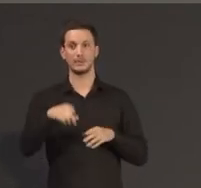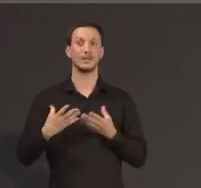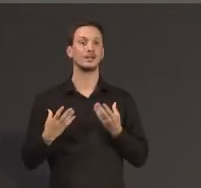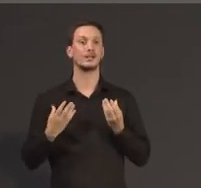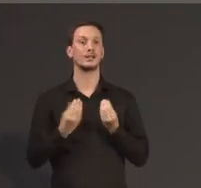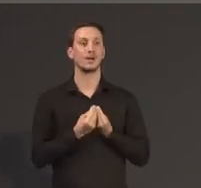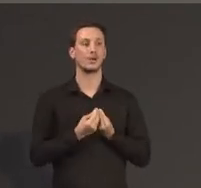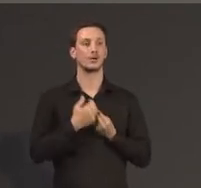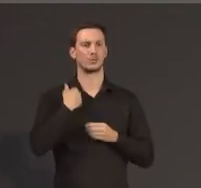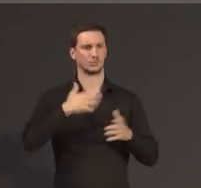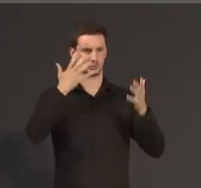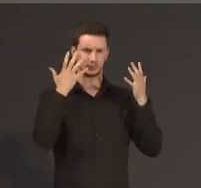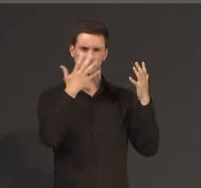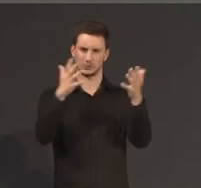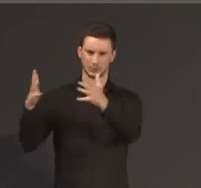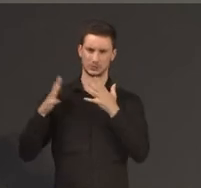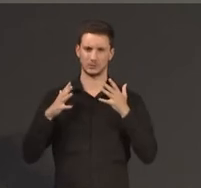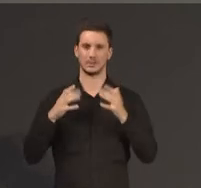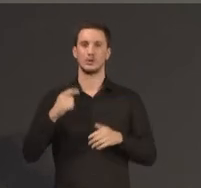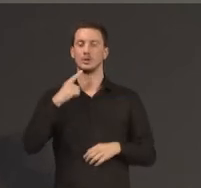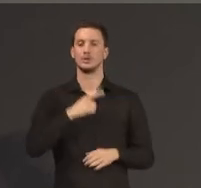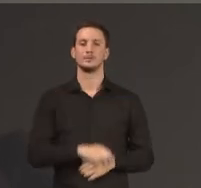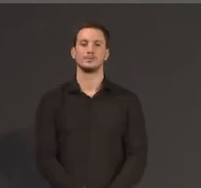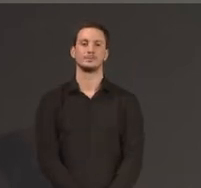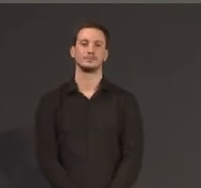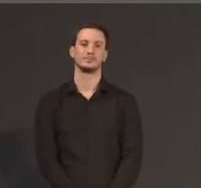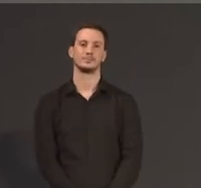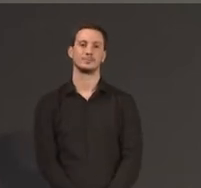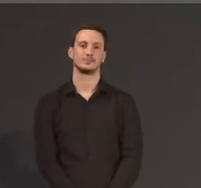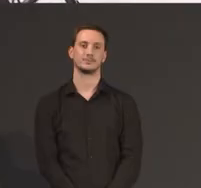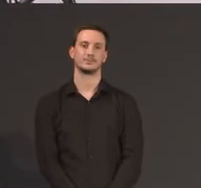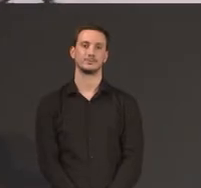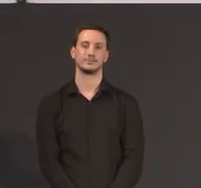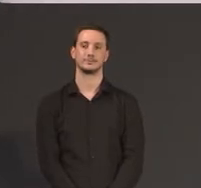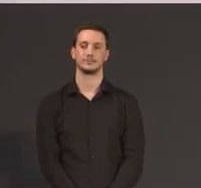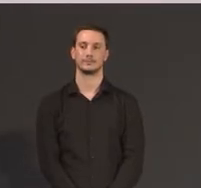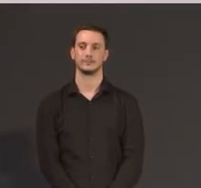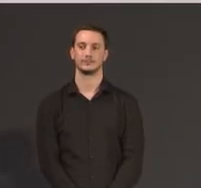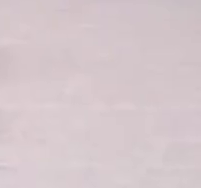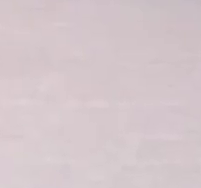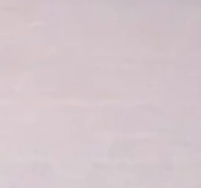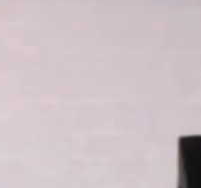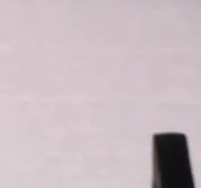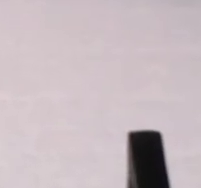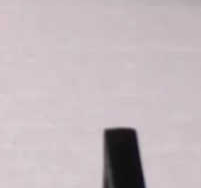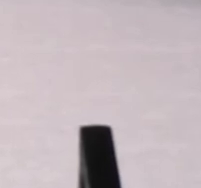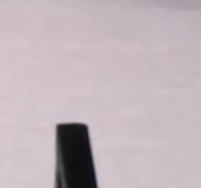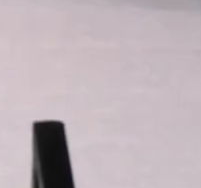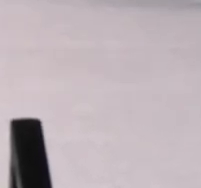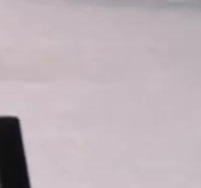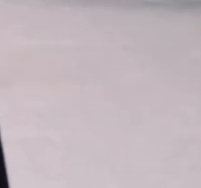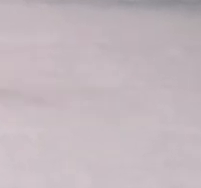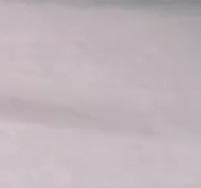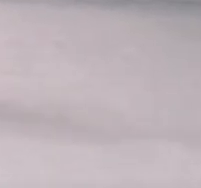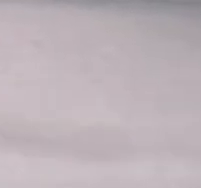de forts aplaudiments. Susana Calzado Zúñiga, Laia Casas